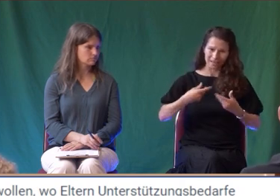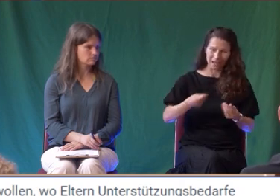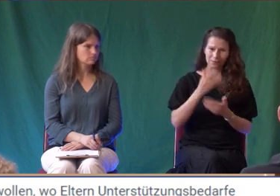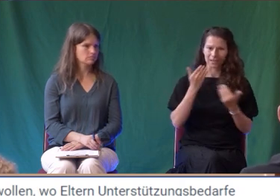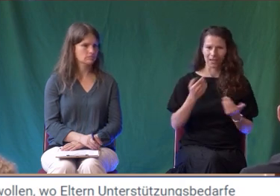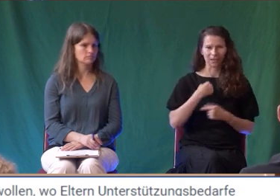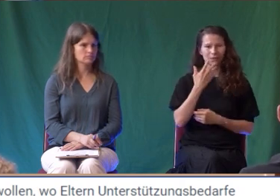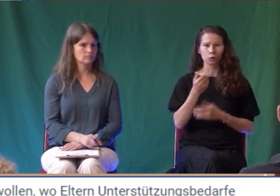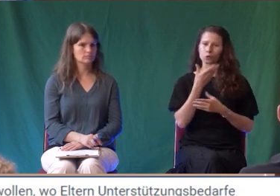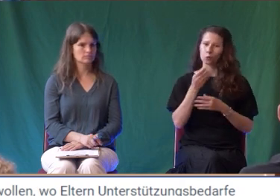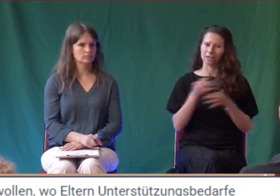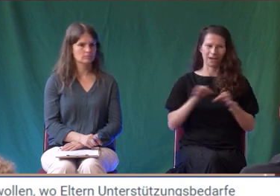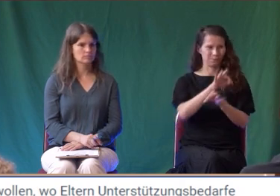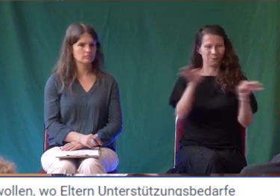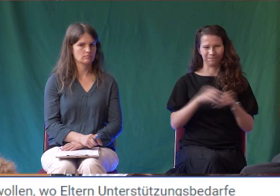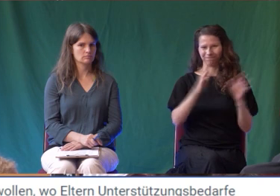bestes gelingen